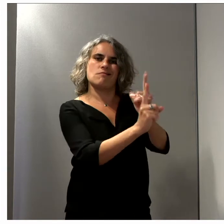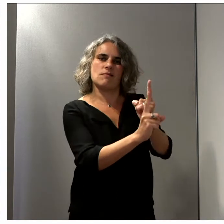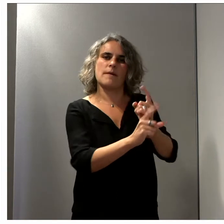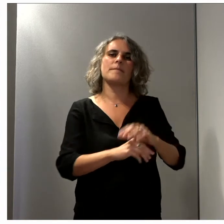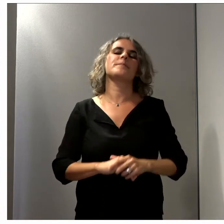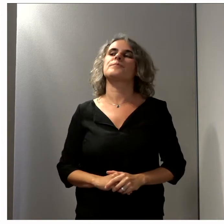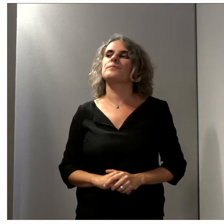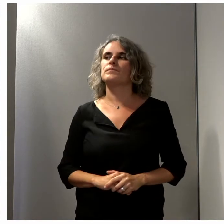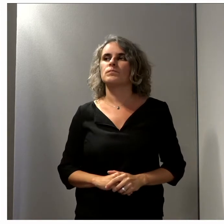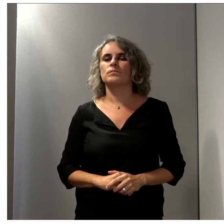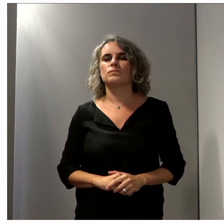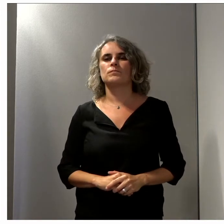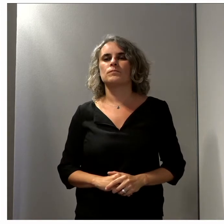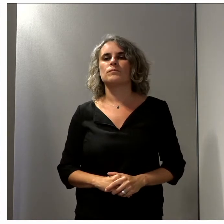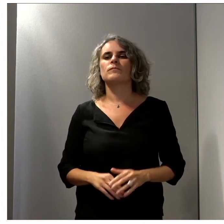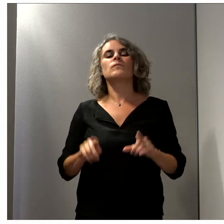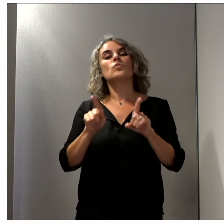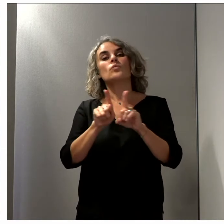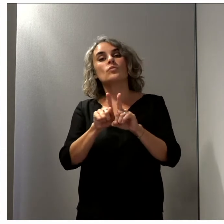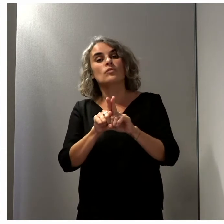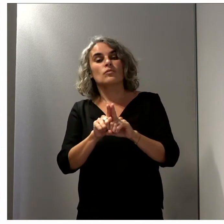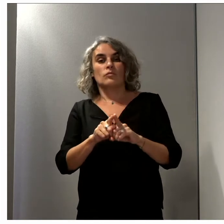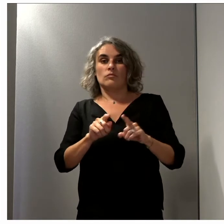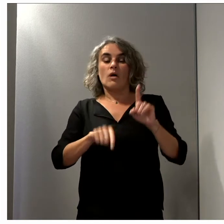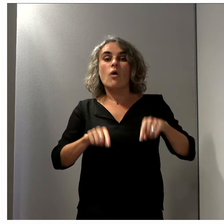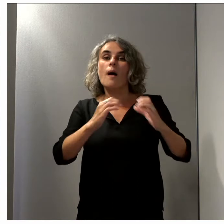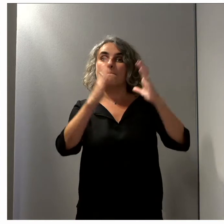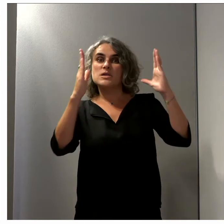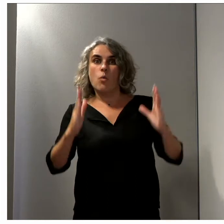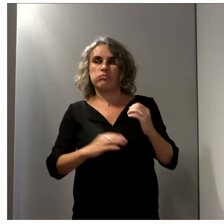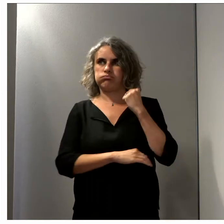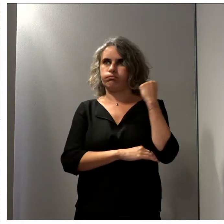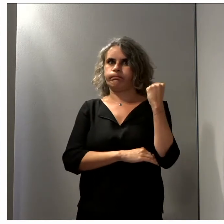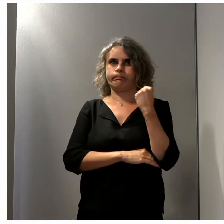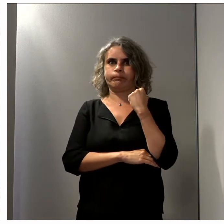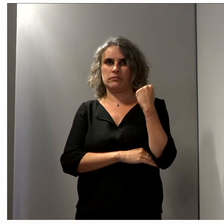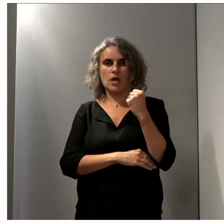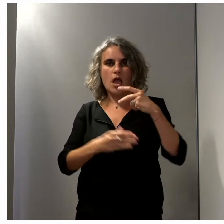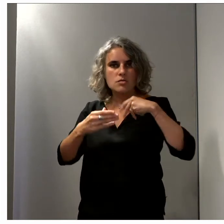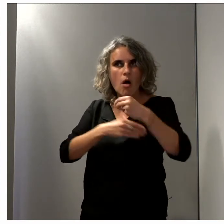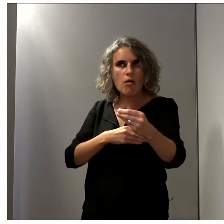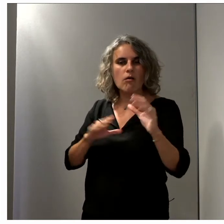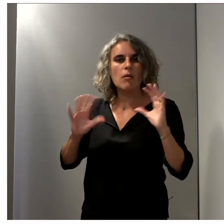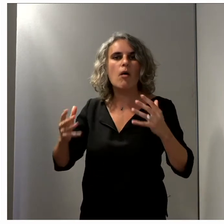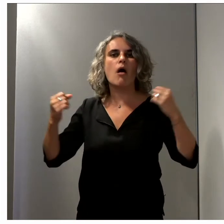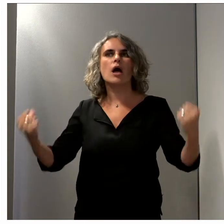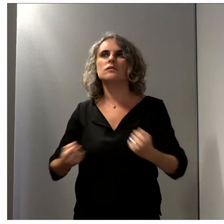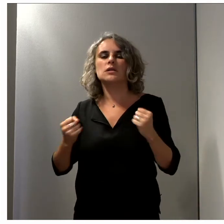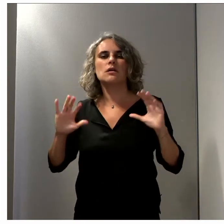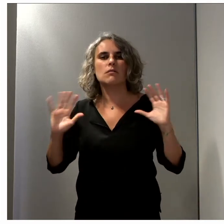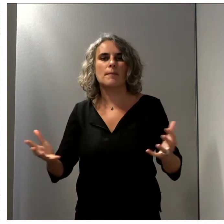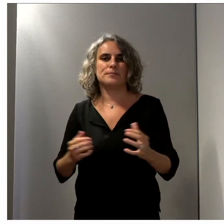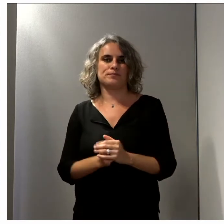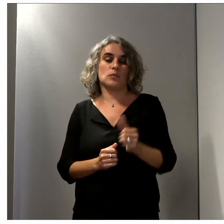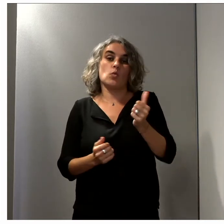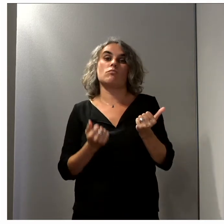Et enfin, quand on est chez soi, pour ne pas se retrouver complètement isolé, encore faut-il pouvoir sortir, avoir des activités à l'extérieur. Et c'est pourquoi une des